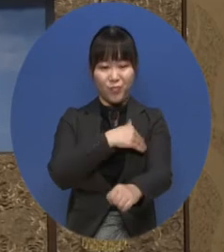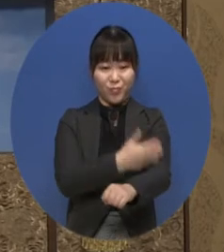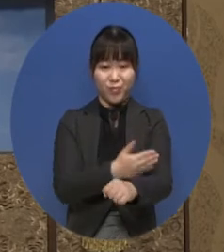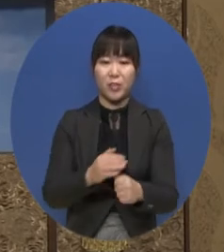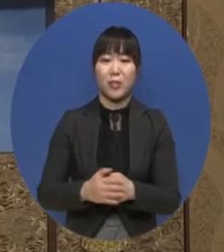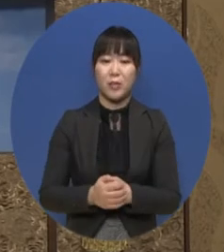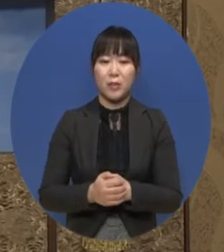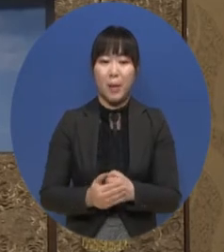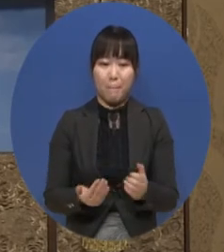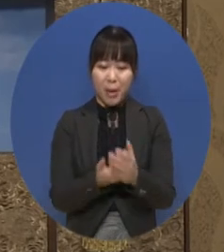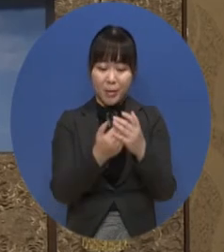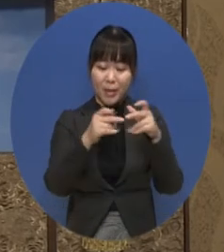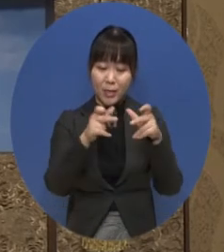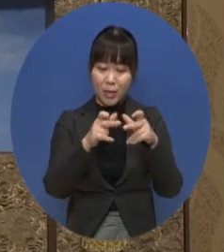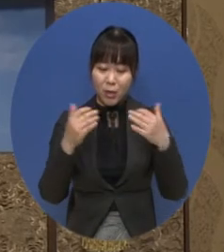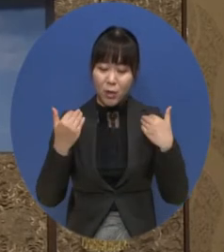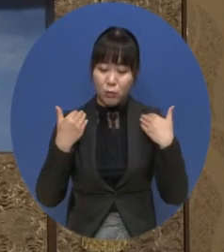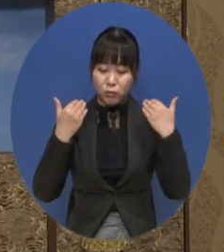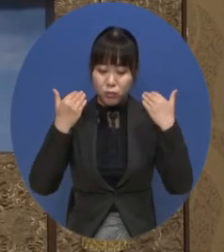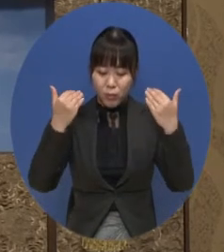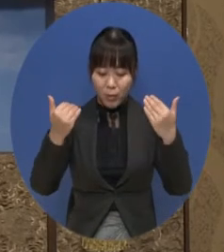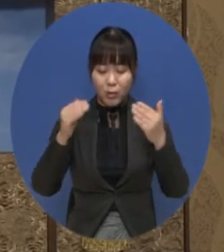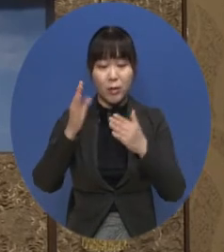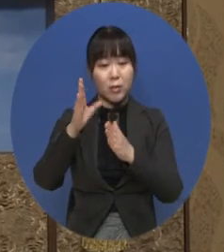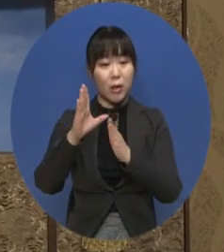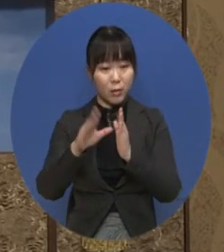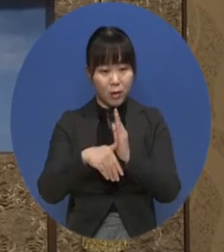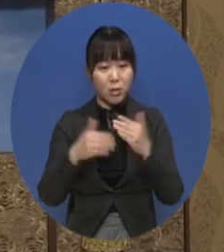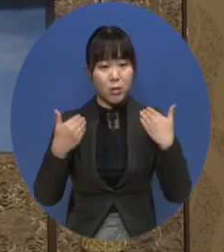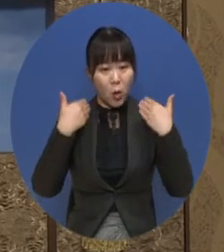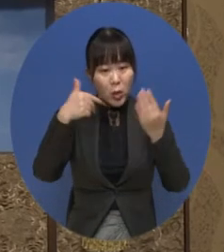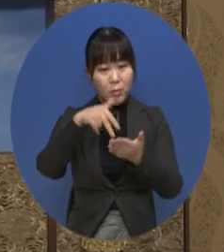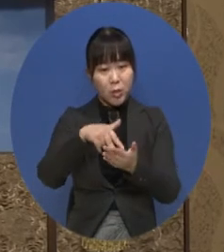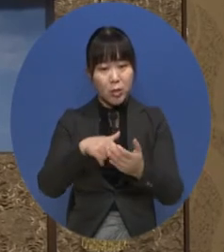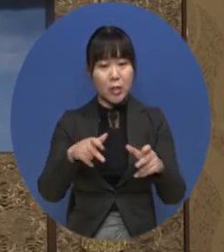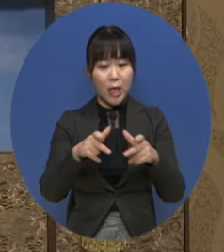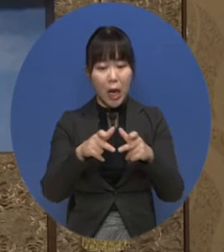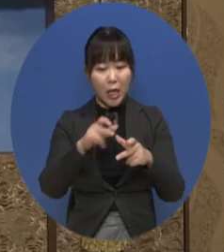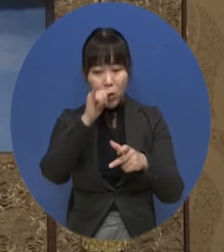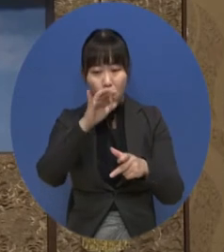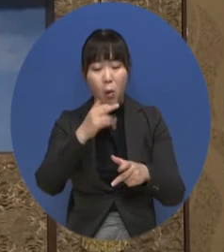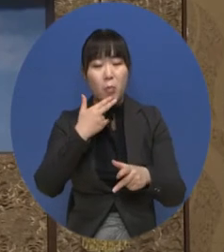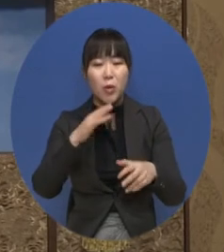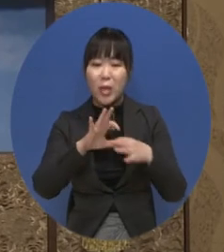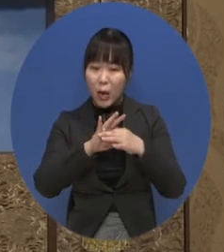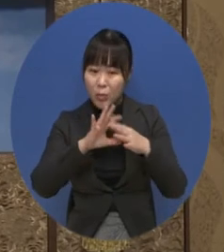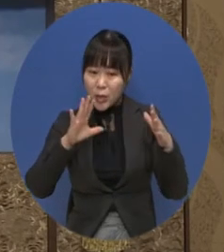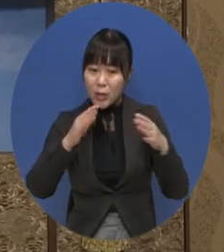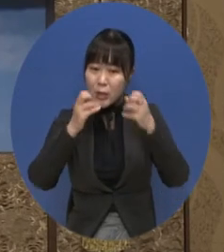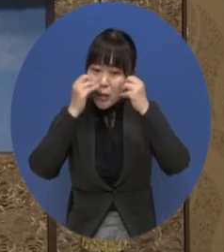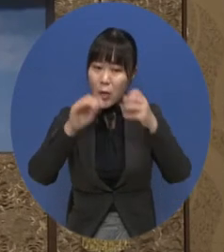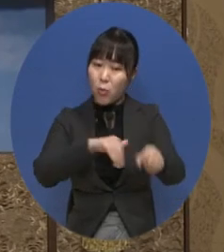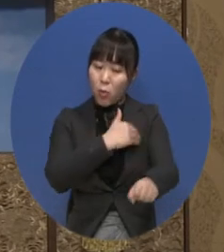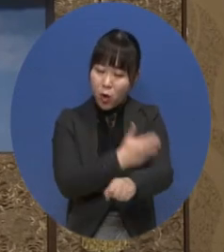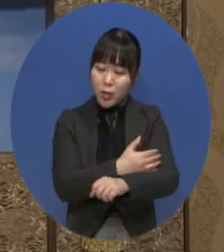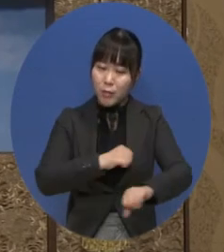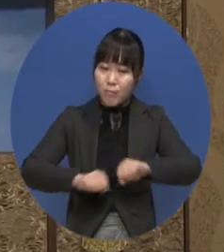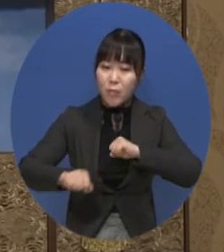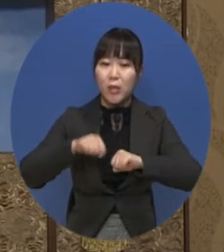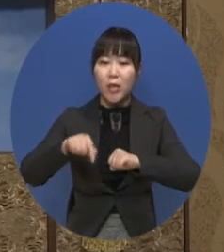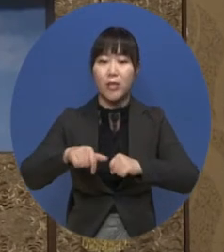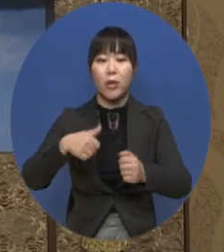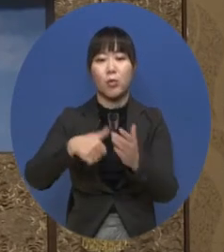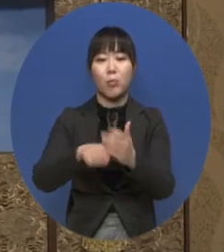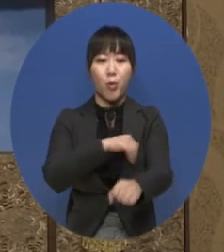그래서 발달장애인이 성인이 됐을 때 성인으로서 장애 여부와 상관없이 새로운 권리를 누린다고 하면 그게